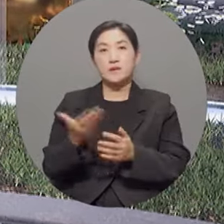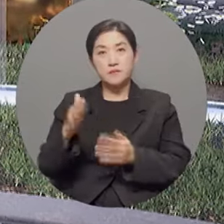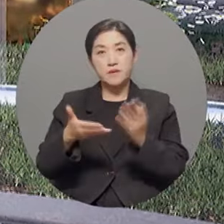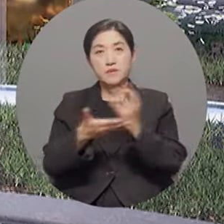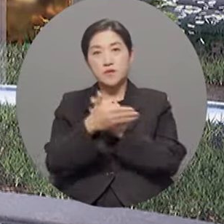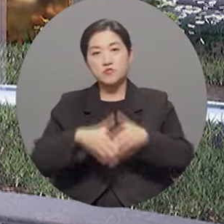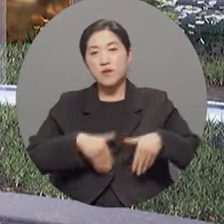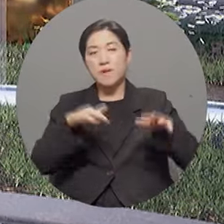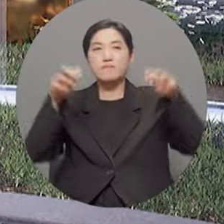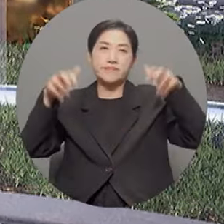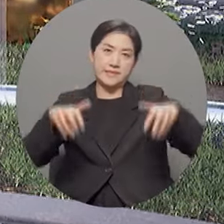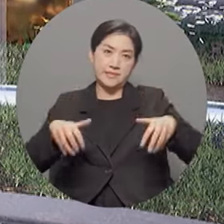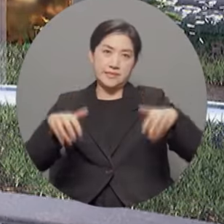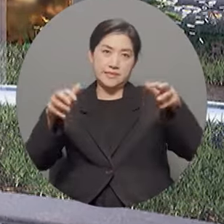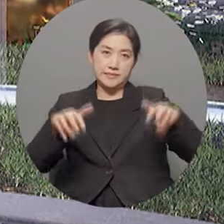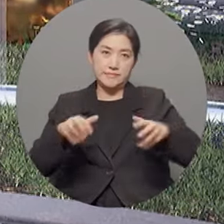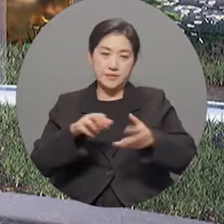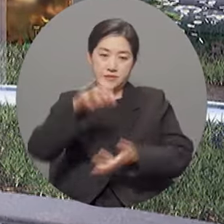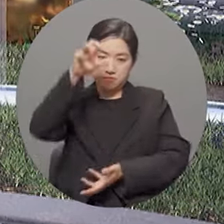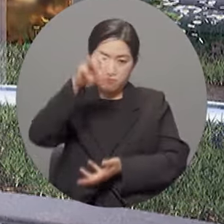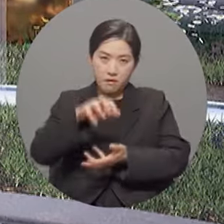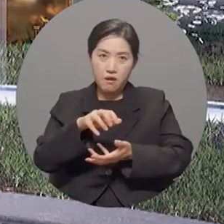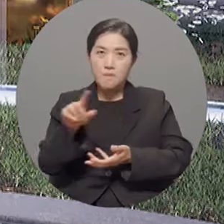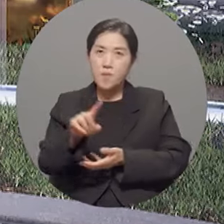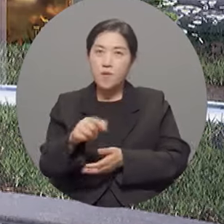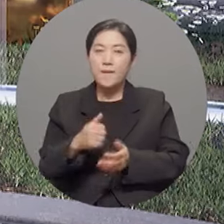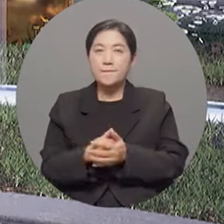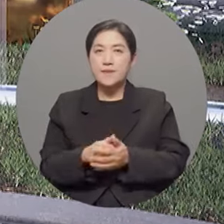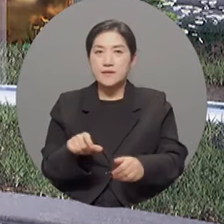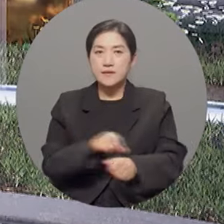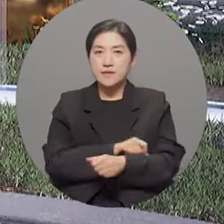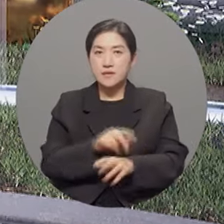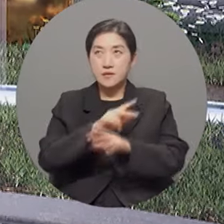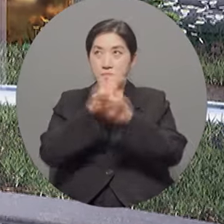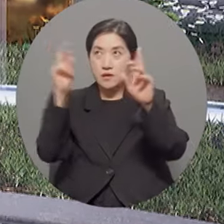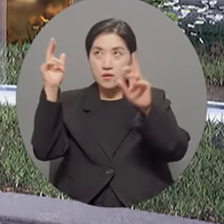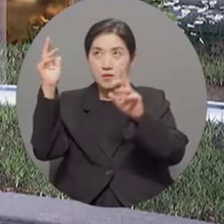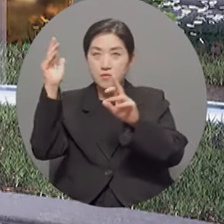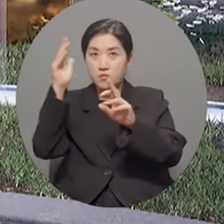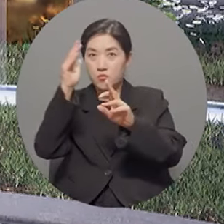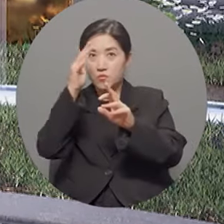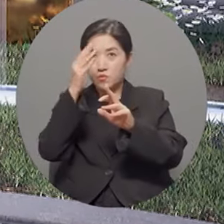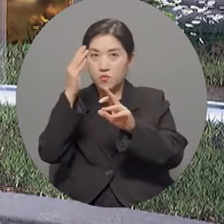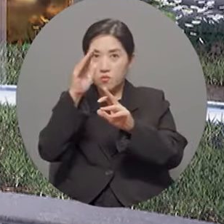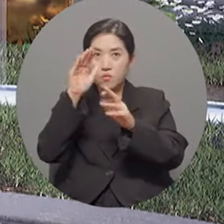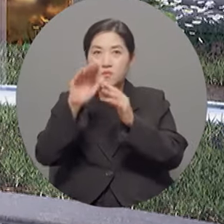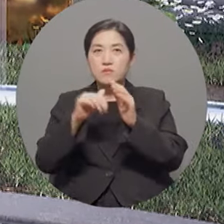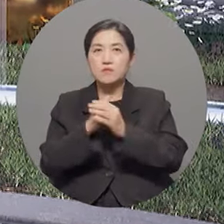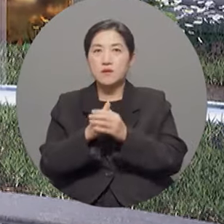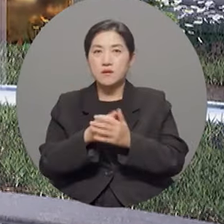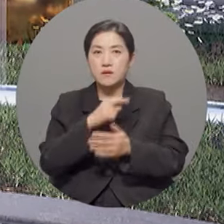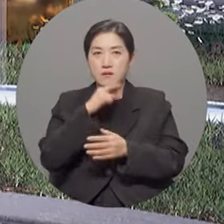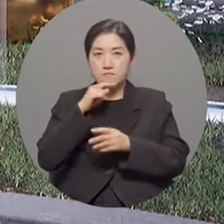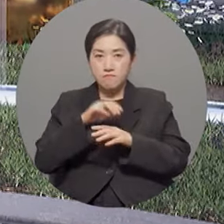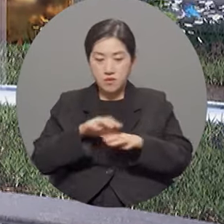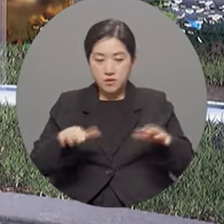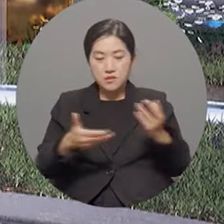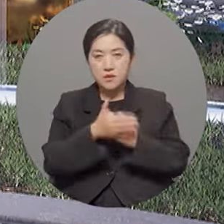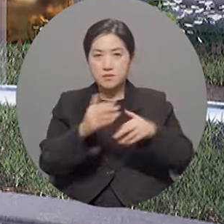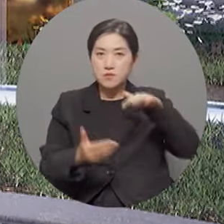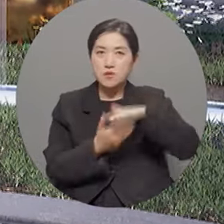오고 있습니다 이번 의 총 누적 강우량을 보시면 특히 자정의 전후에서이 붉게 표시된 제주에는 최고